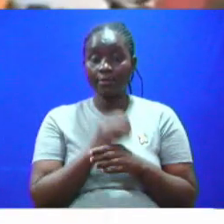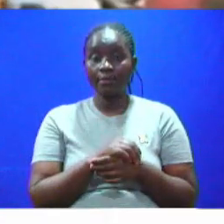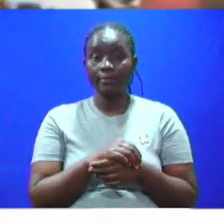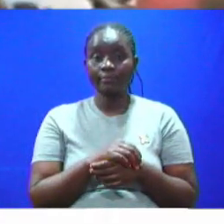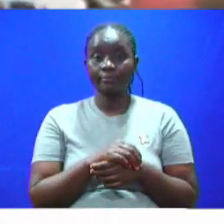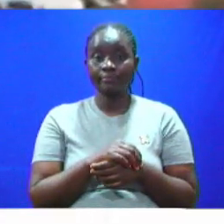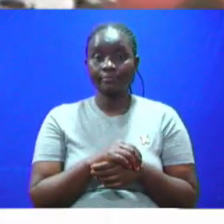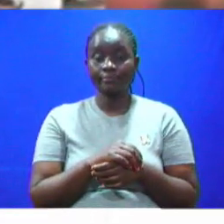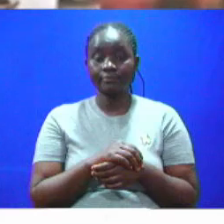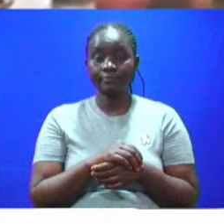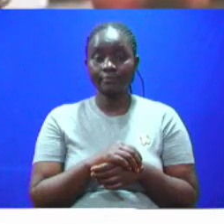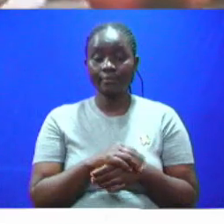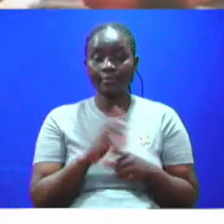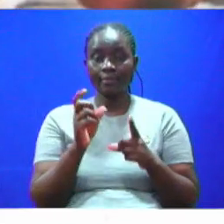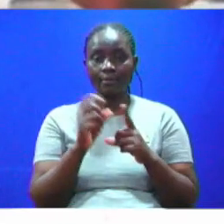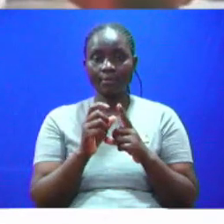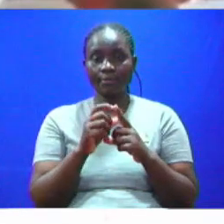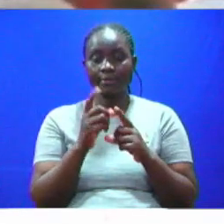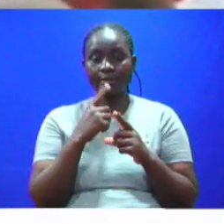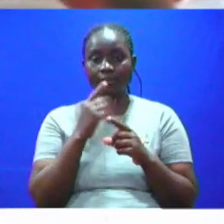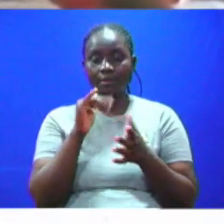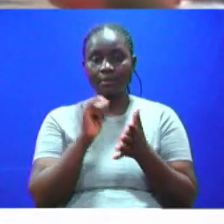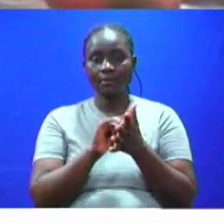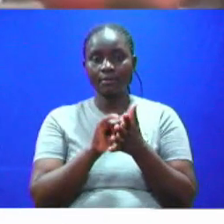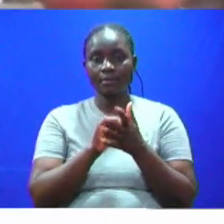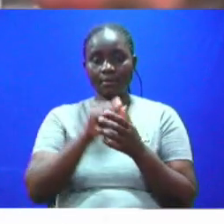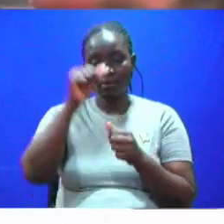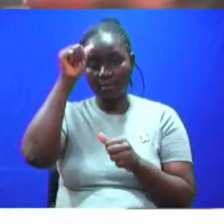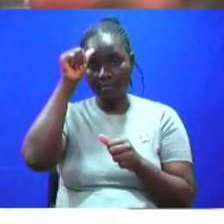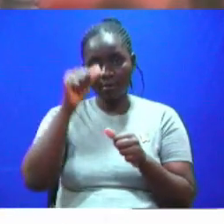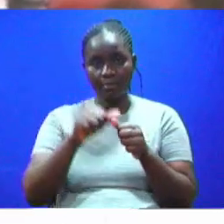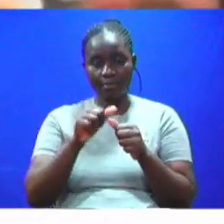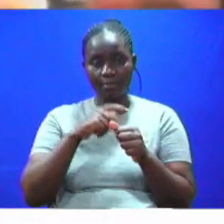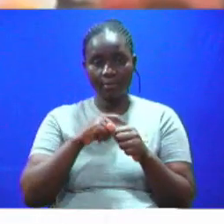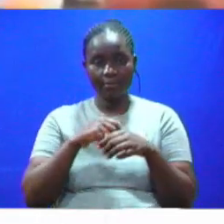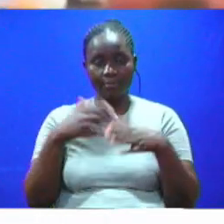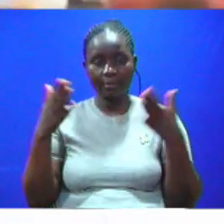Ile maneno alisema hakumbuke sisi kama Wameru. Iko kwa roho zetu.